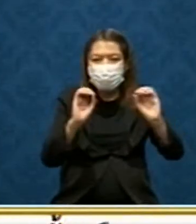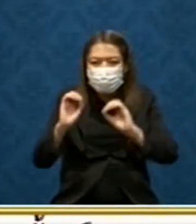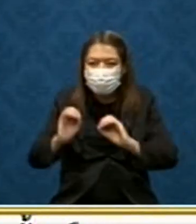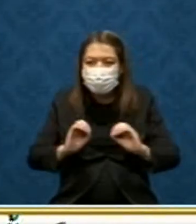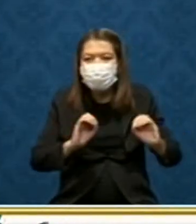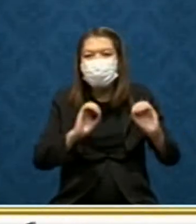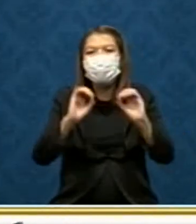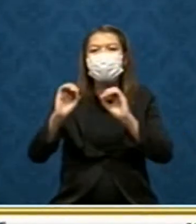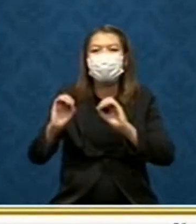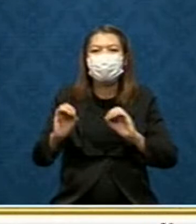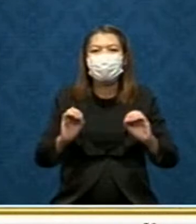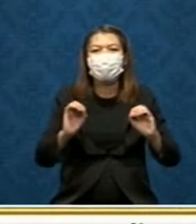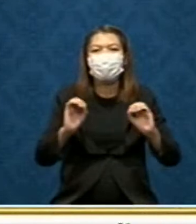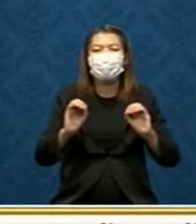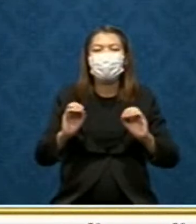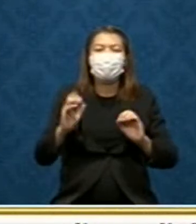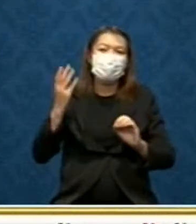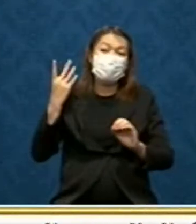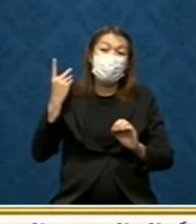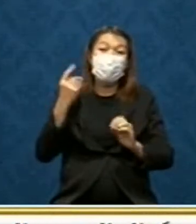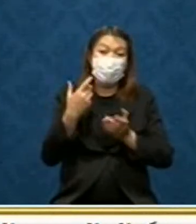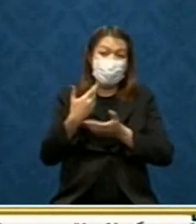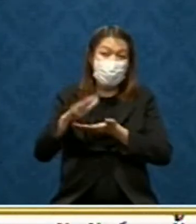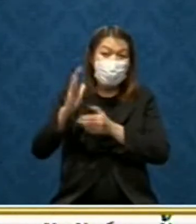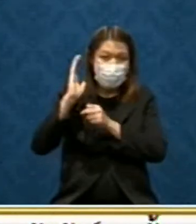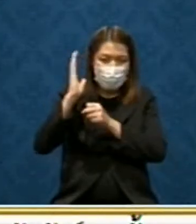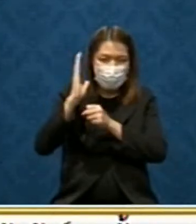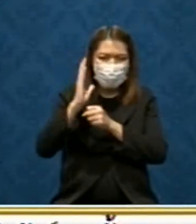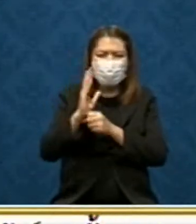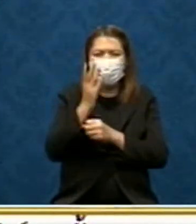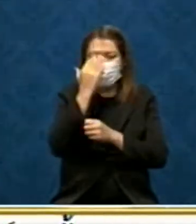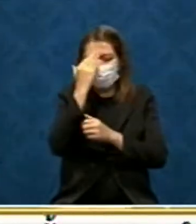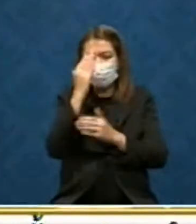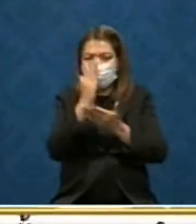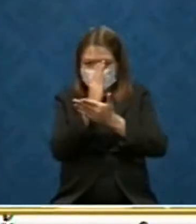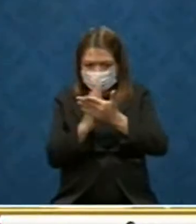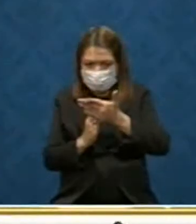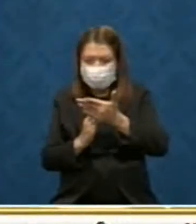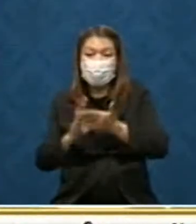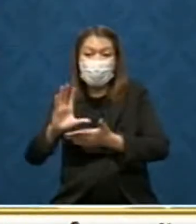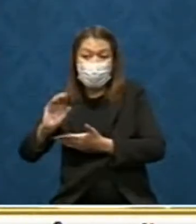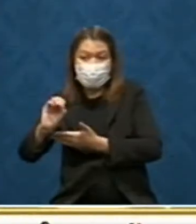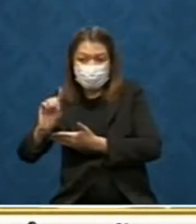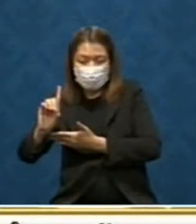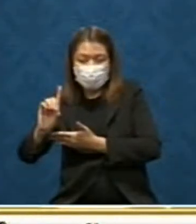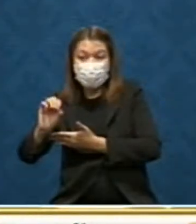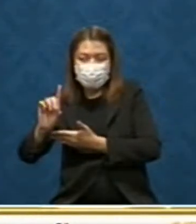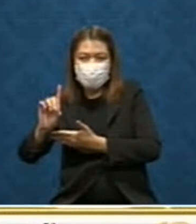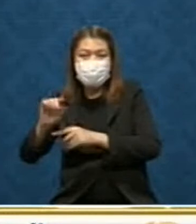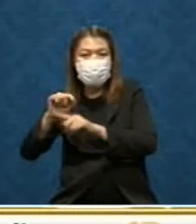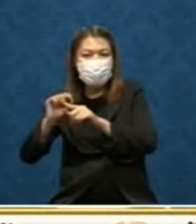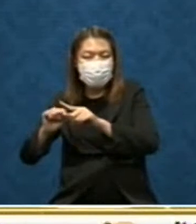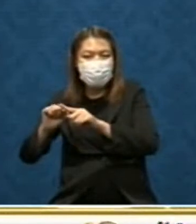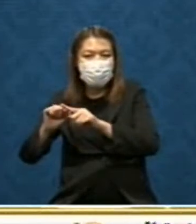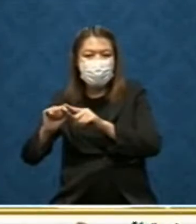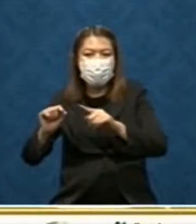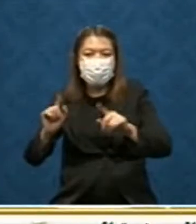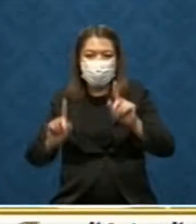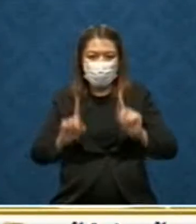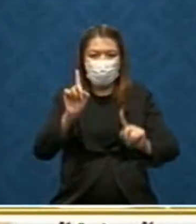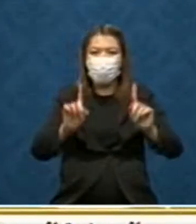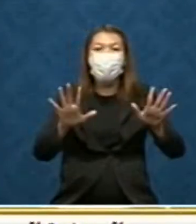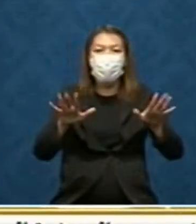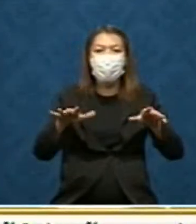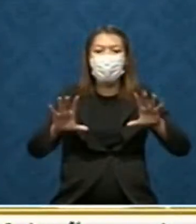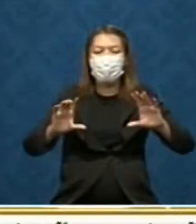ผมพูไปเมอวาว่าทำไมคไมให้ชาวบ้านเกินขึน 51% เหมืการถือห่นทวไปเมื่อวาลออกมา